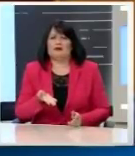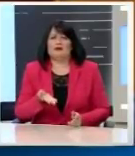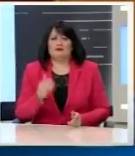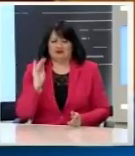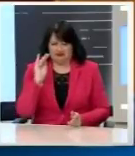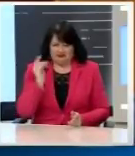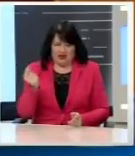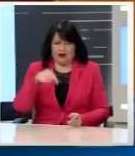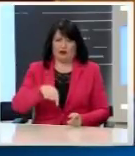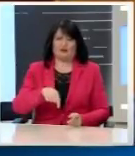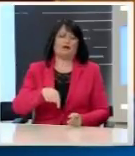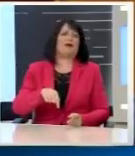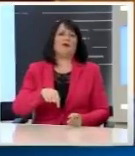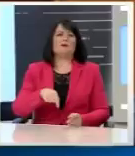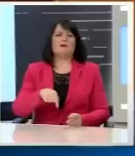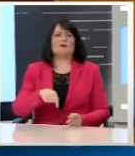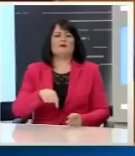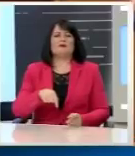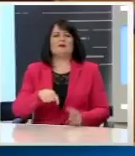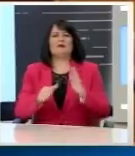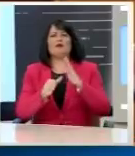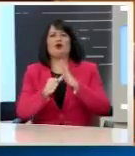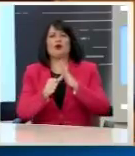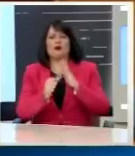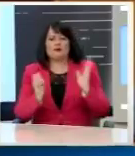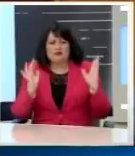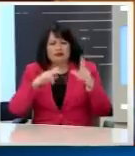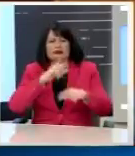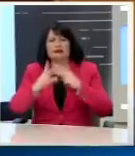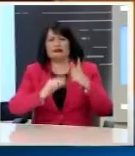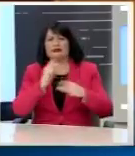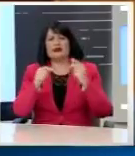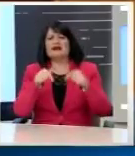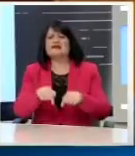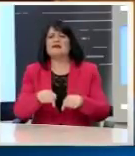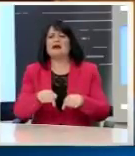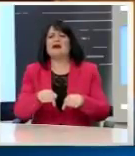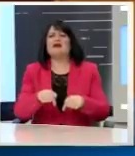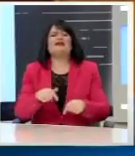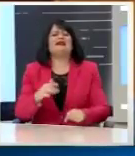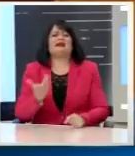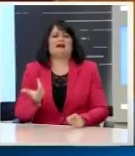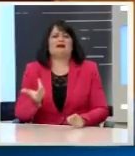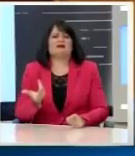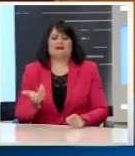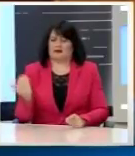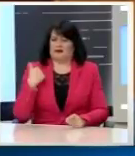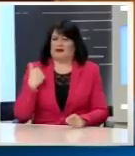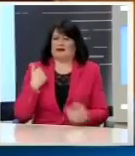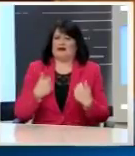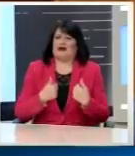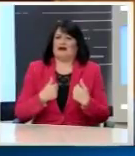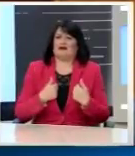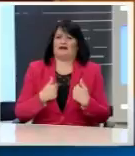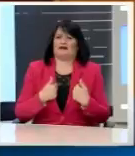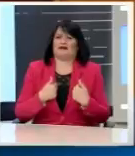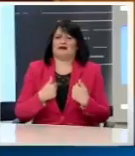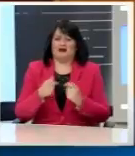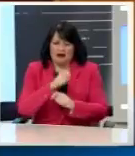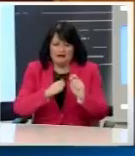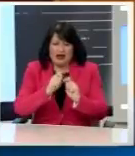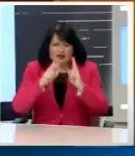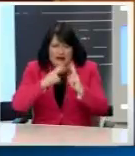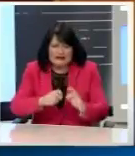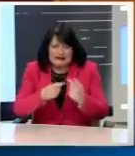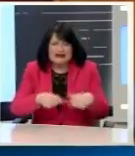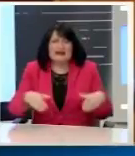συγκαλέσατε τη διάσκεψη? Για ποιον λόγο σήμερα μας ζητάτε τη σύσταση